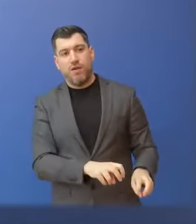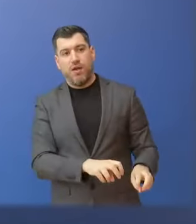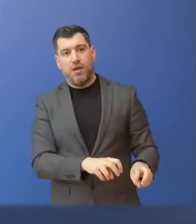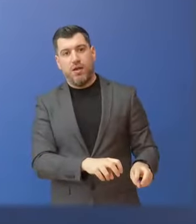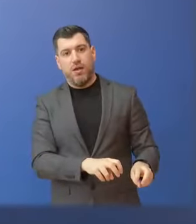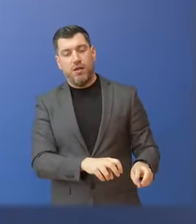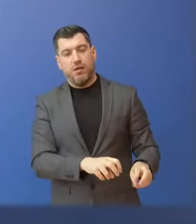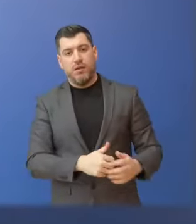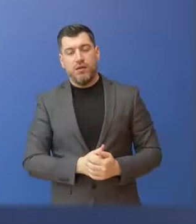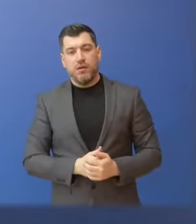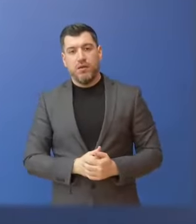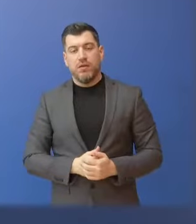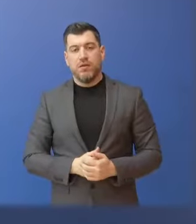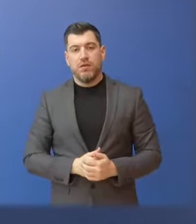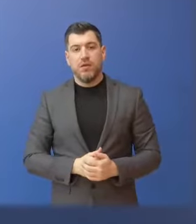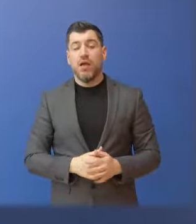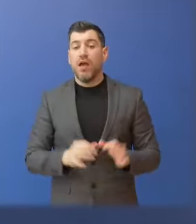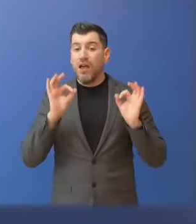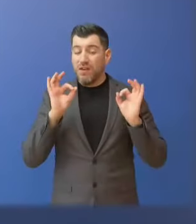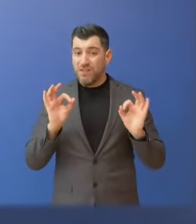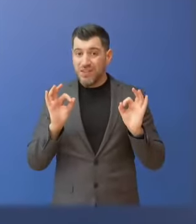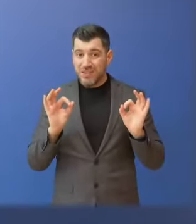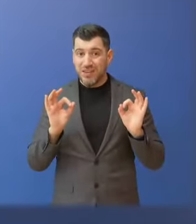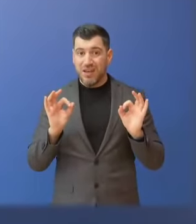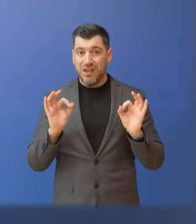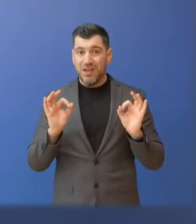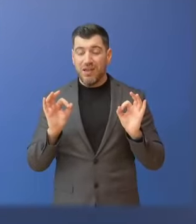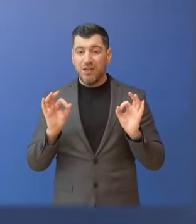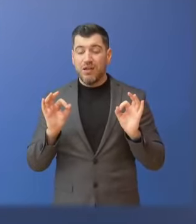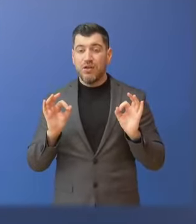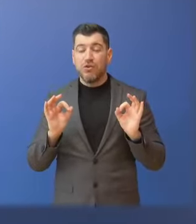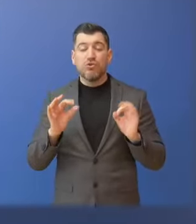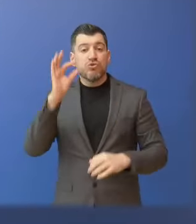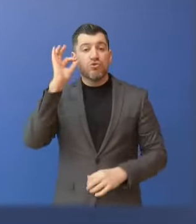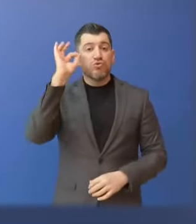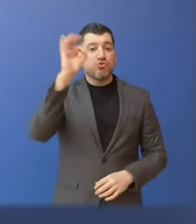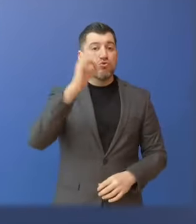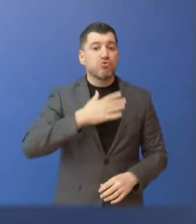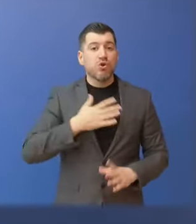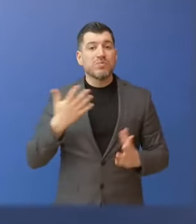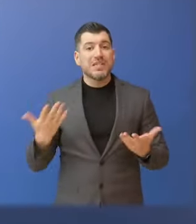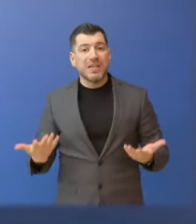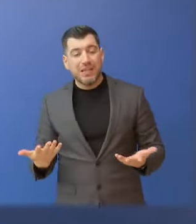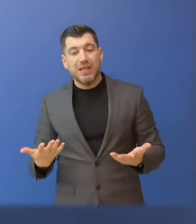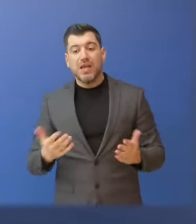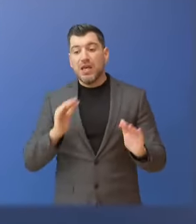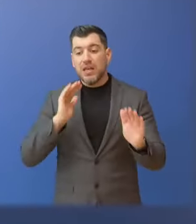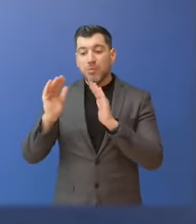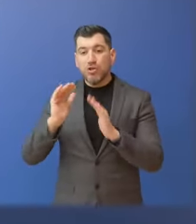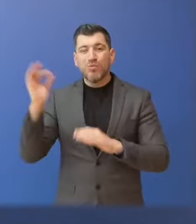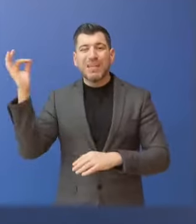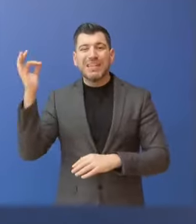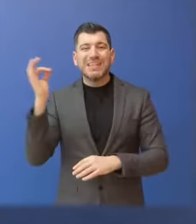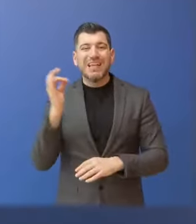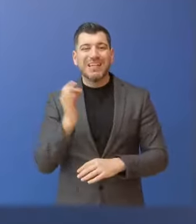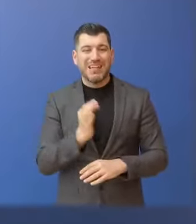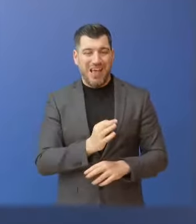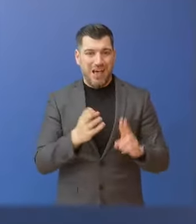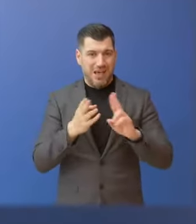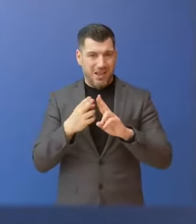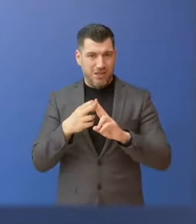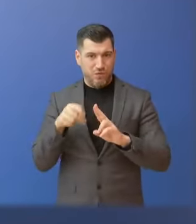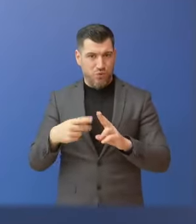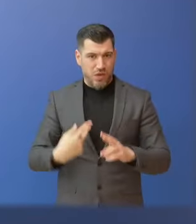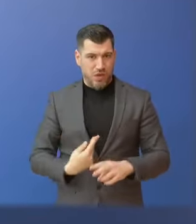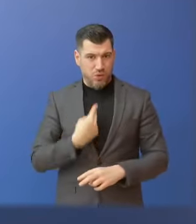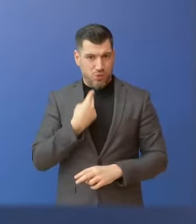πρώτη το καθήκον του της πολιτικής ηγεσίας του υπουργείο υγείας είναι διασφάλιση των τακτικών χειρουργείων η μείωση του χρόνου αναμονής γι αυτό